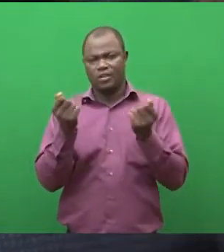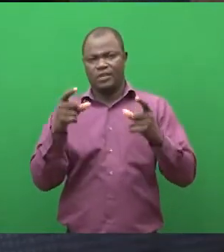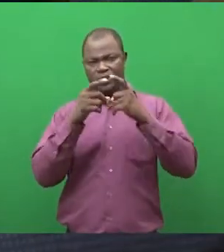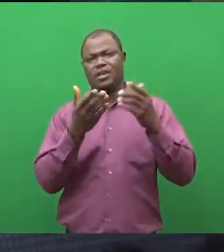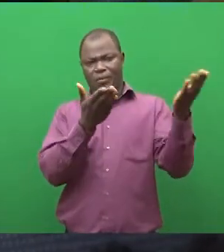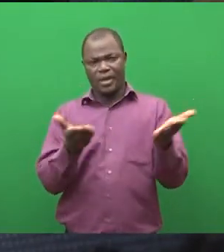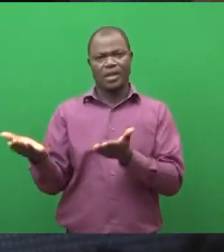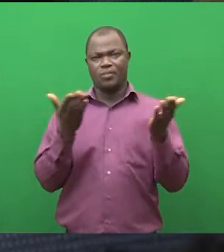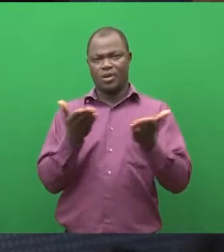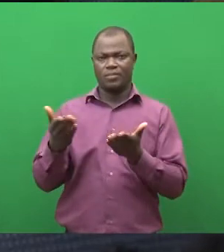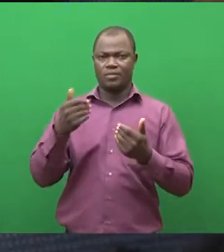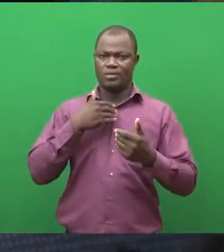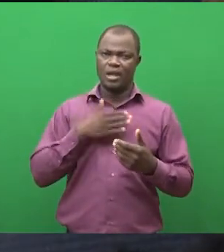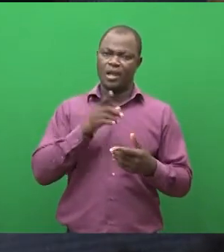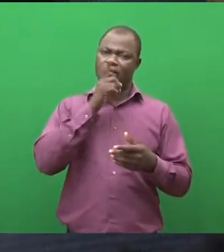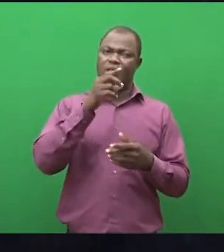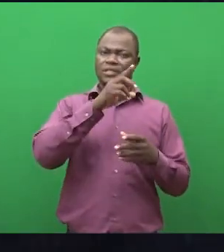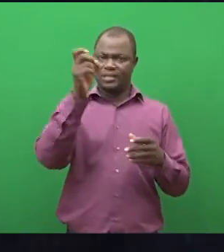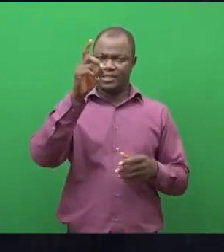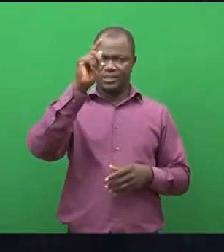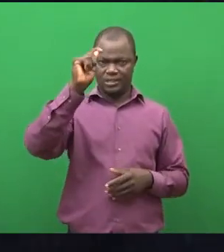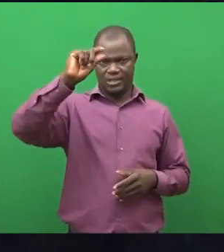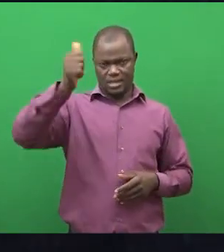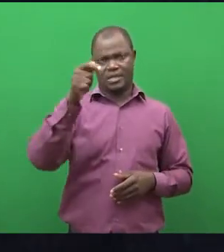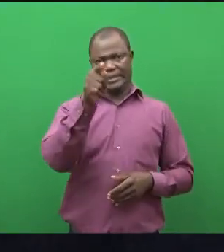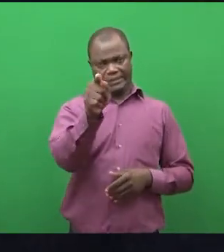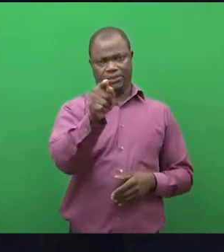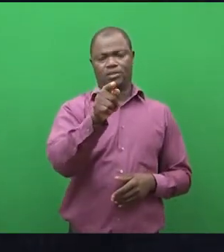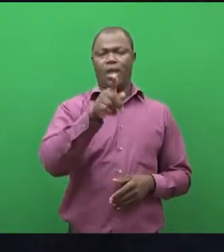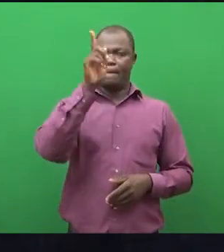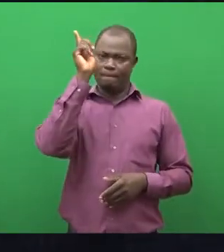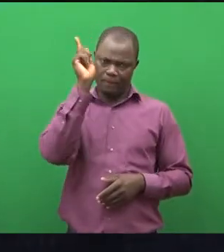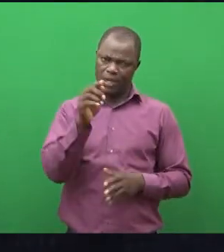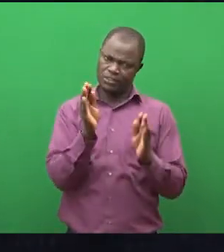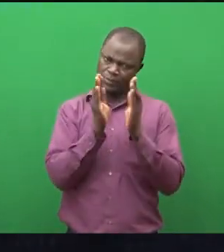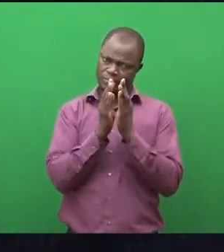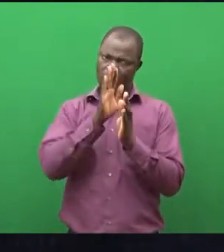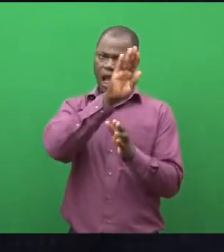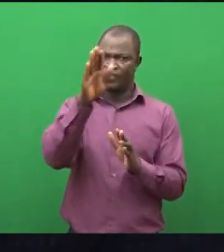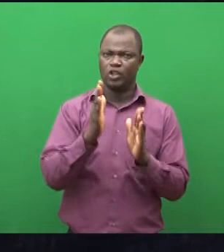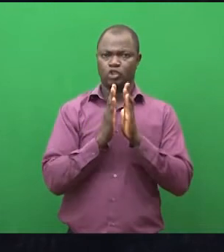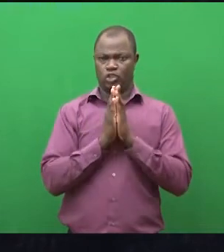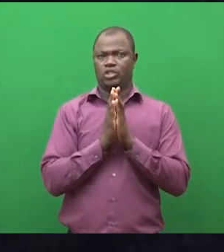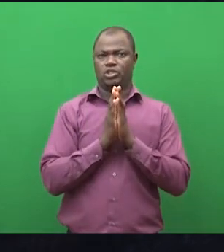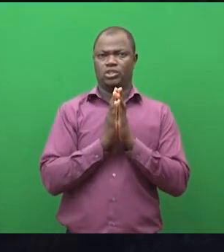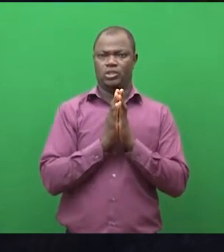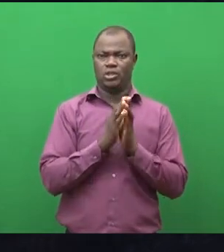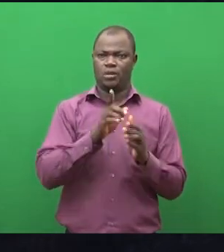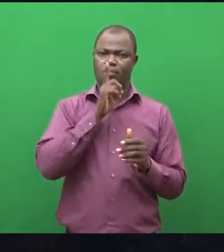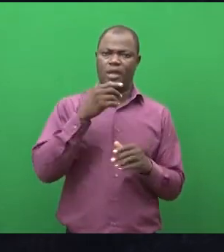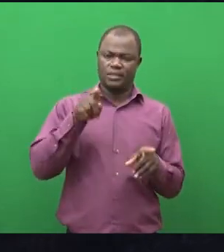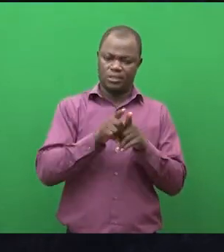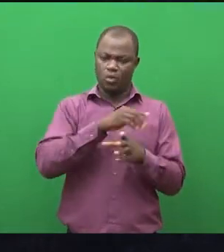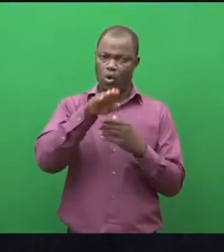malicense ndaizokumbirawo bato reZTA kuti vakumbirewo mamachechi mazhinji aya